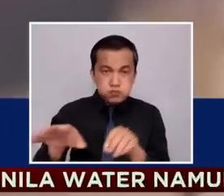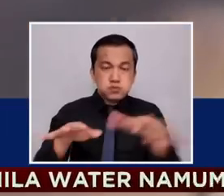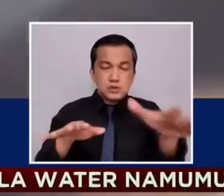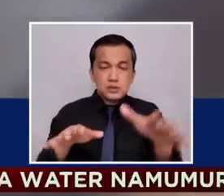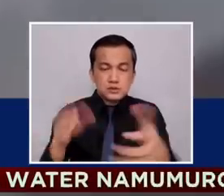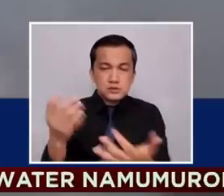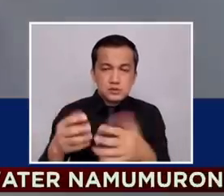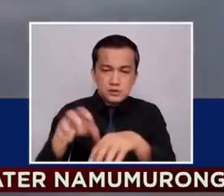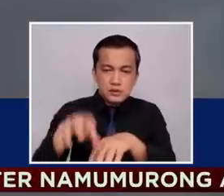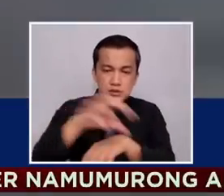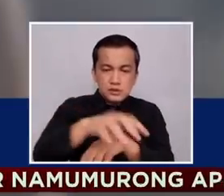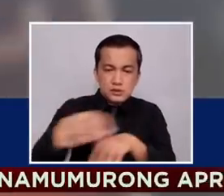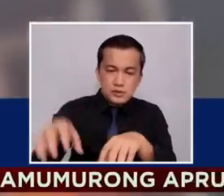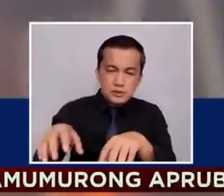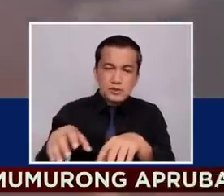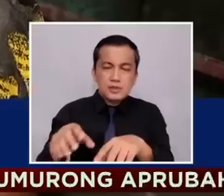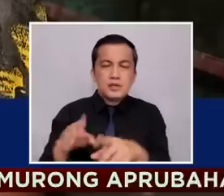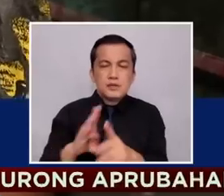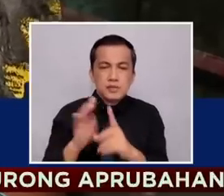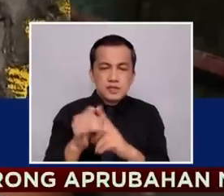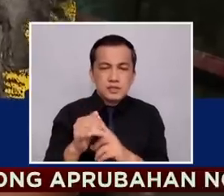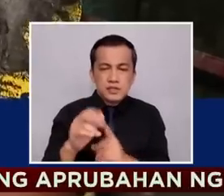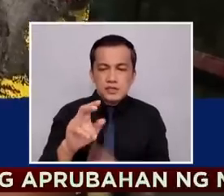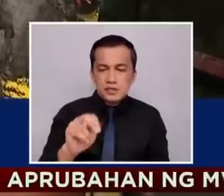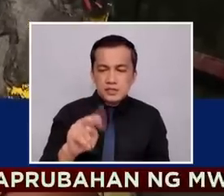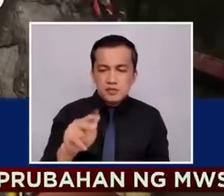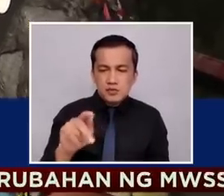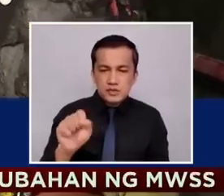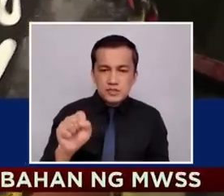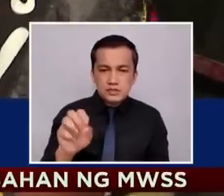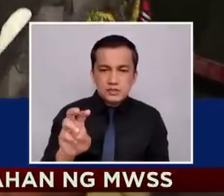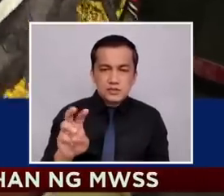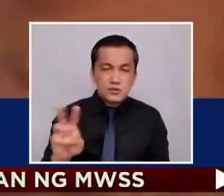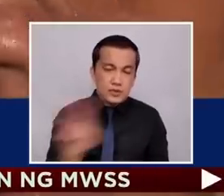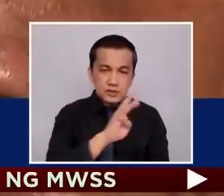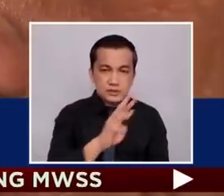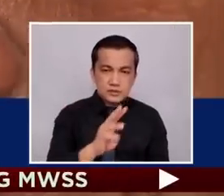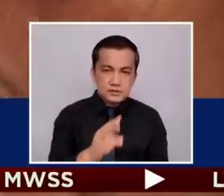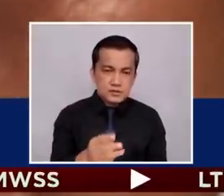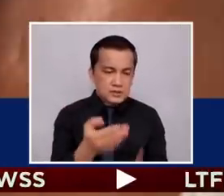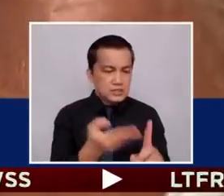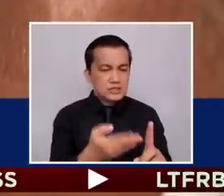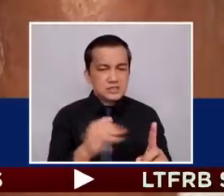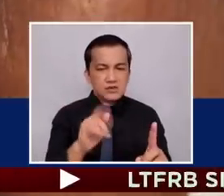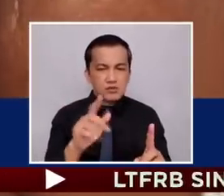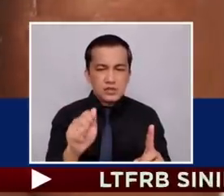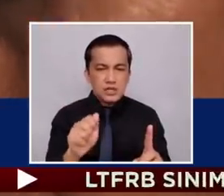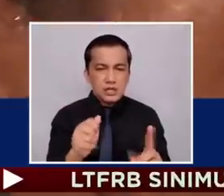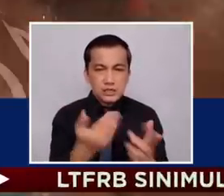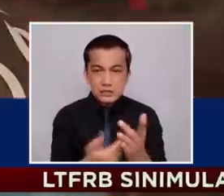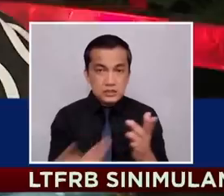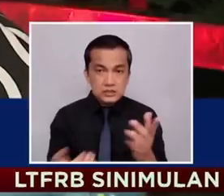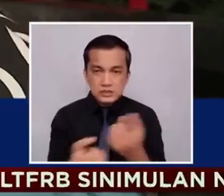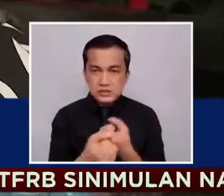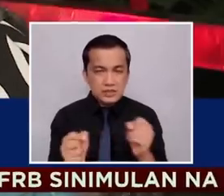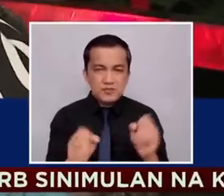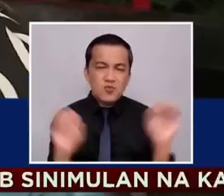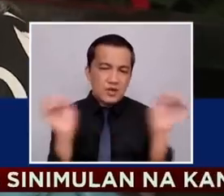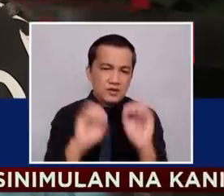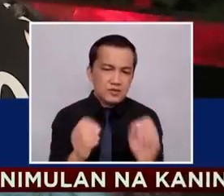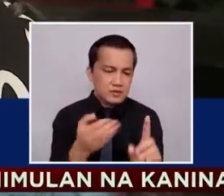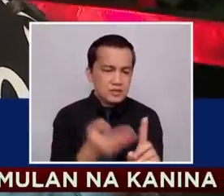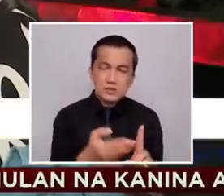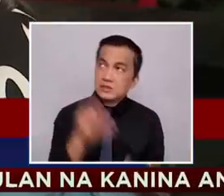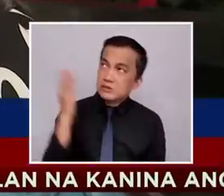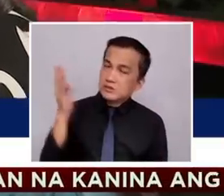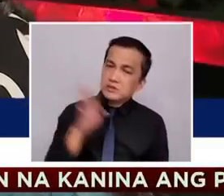katabing barangay na Botas West. Si Aurora Andres, walang naisalbang gamit sa sunog. Wala akong